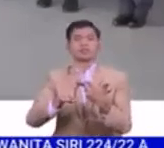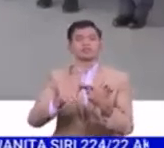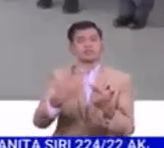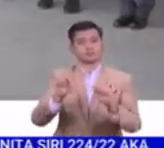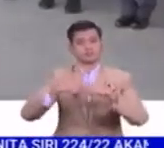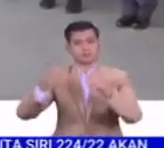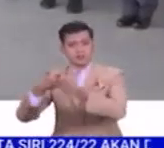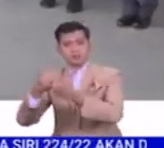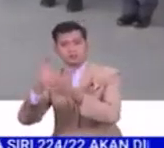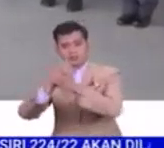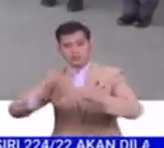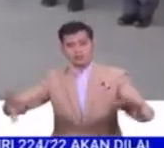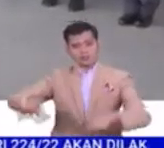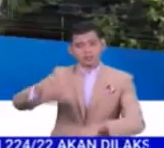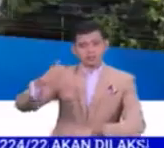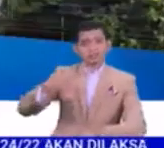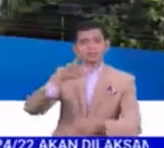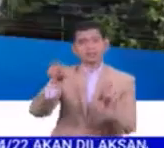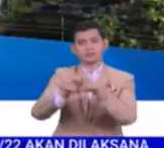lain.